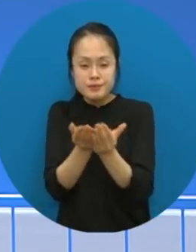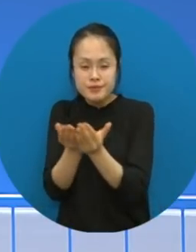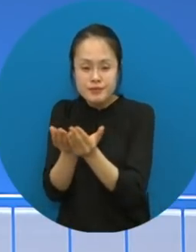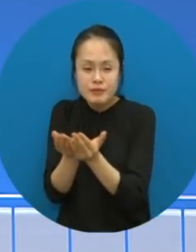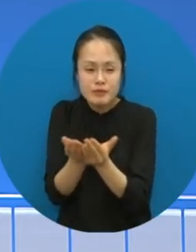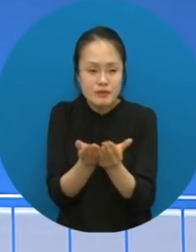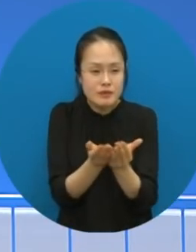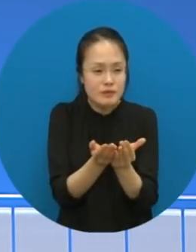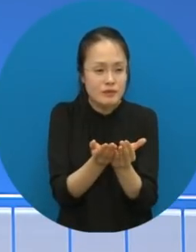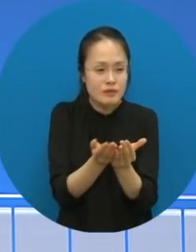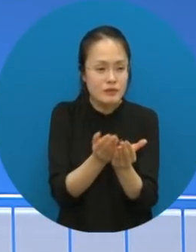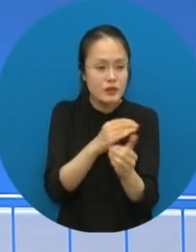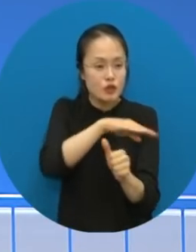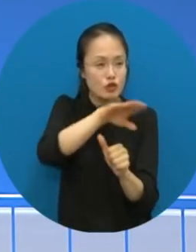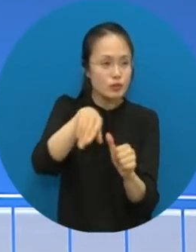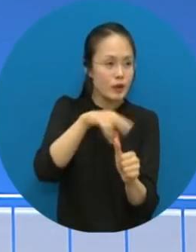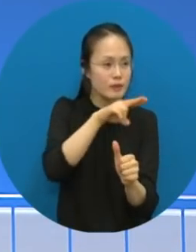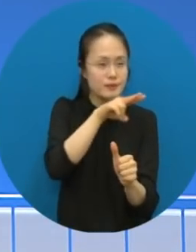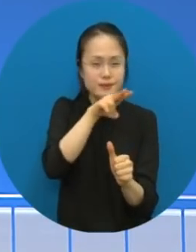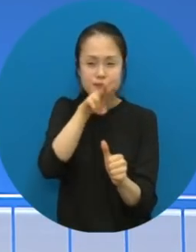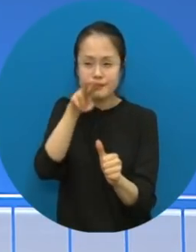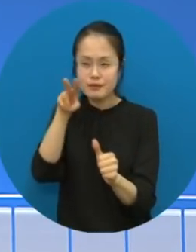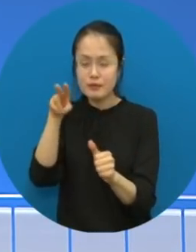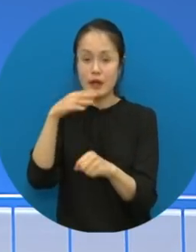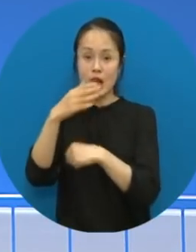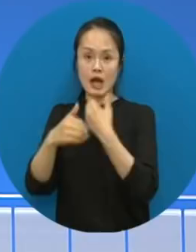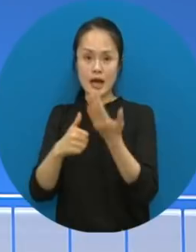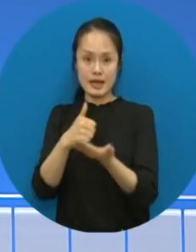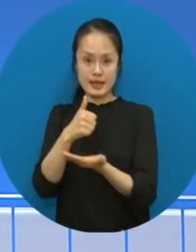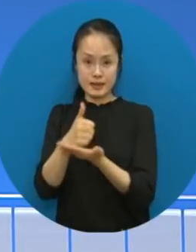미리 준비된 자, 하나님이 원하시는 마음을 가진 자,